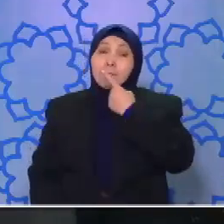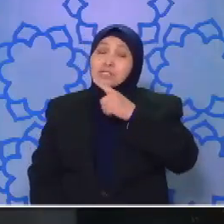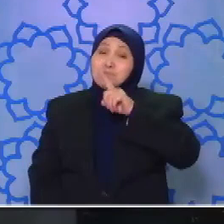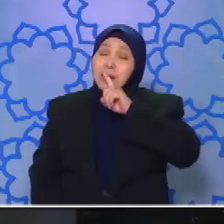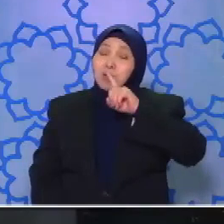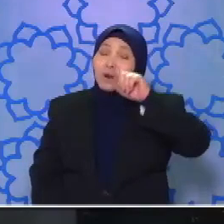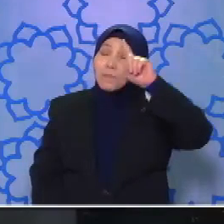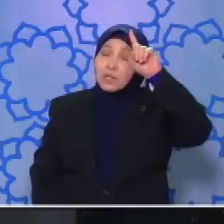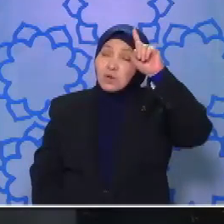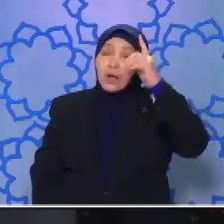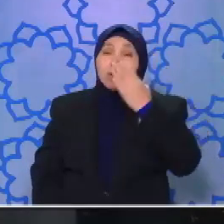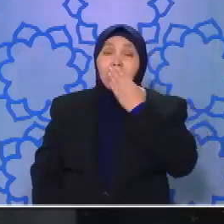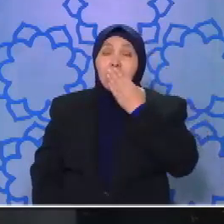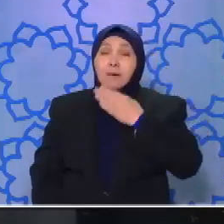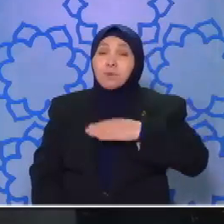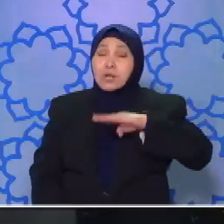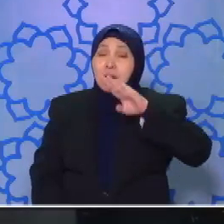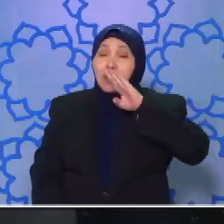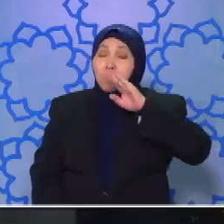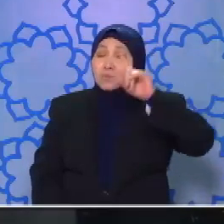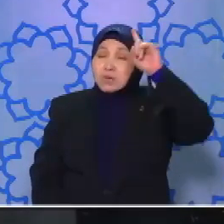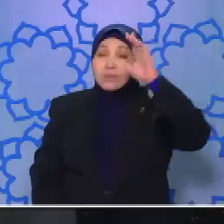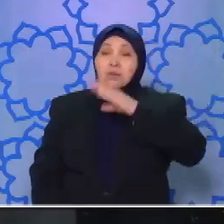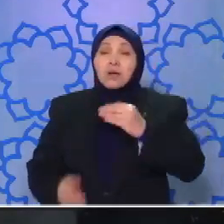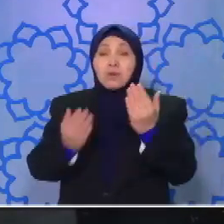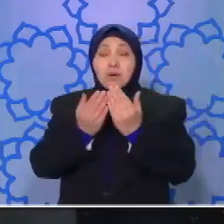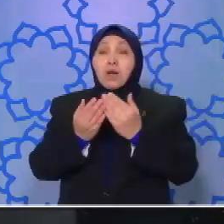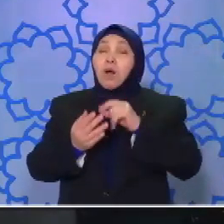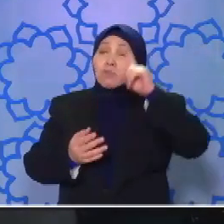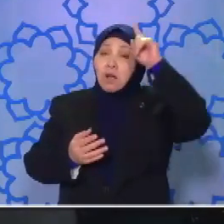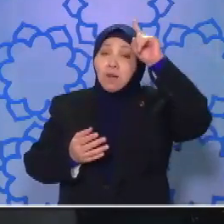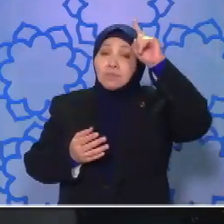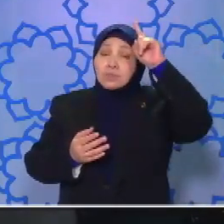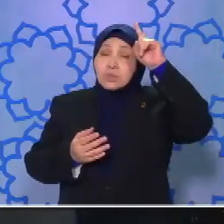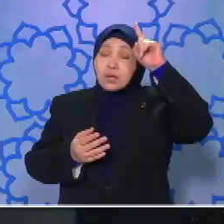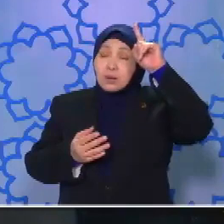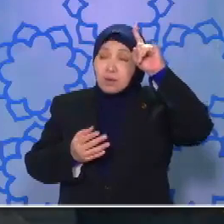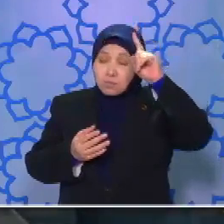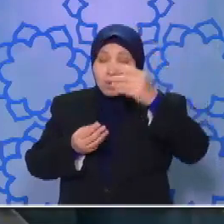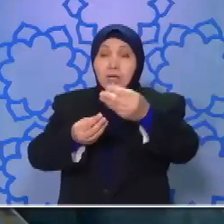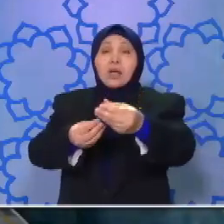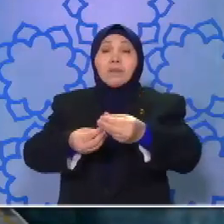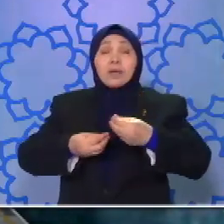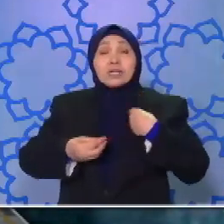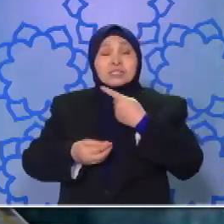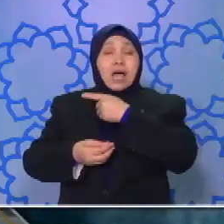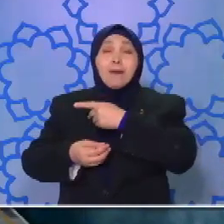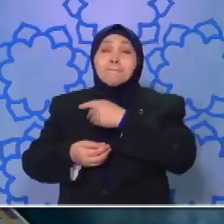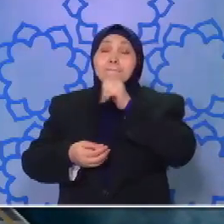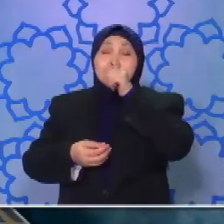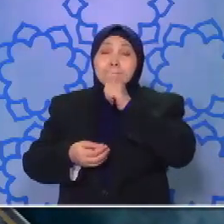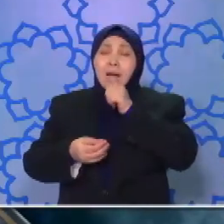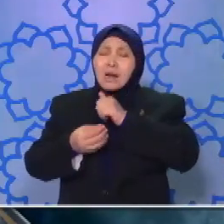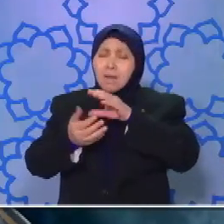Bismillahirrahmanirrahim. Alhamdulillah wassalatu wassalamu ala Rasulillah. Ya Allah, ya Tuhan kami, kurniakanlah kepada kami kesabaran yang kuat dalam